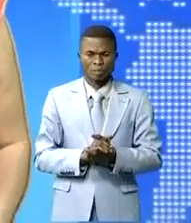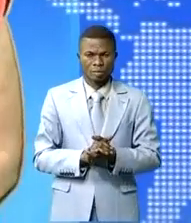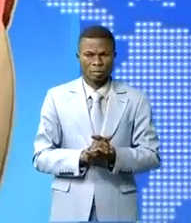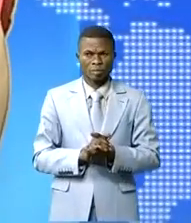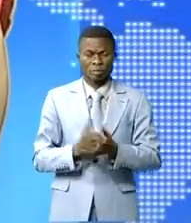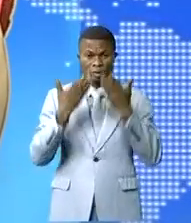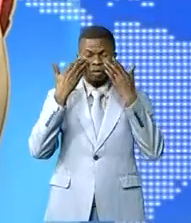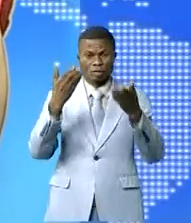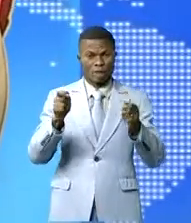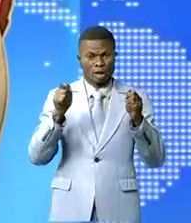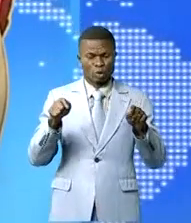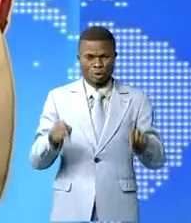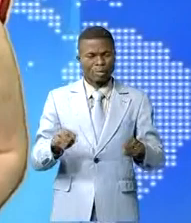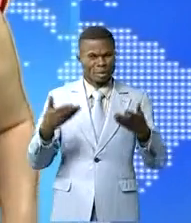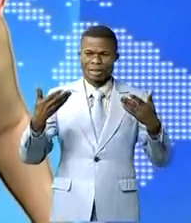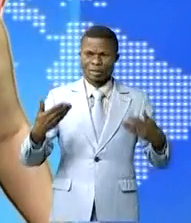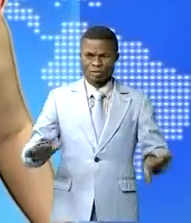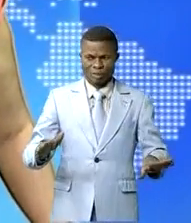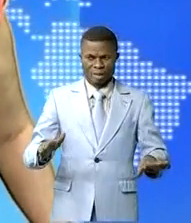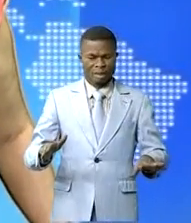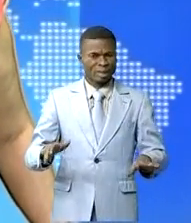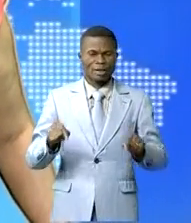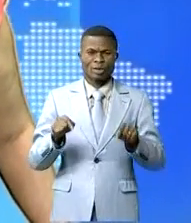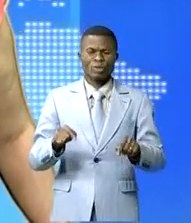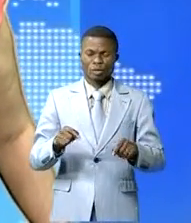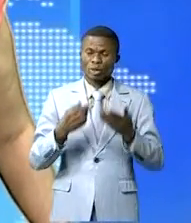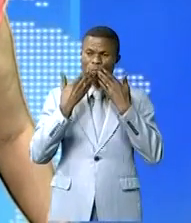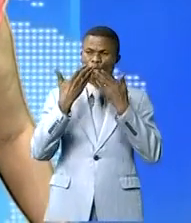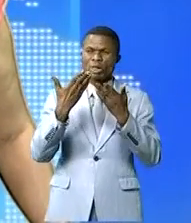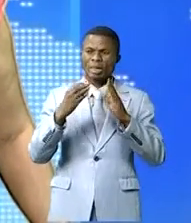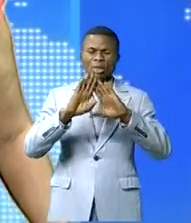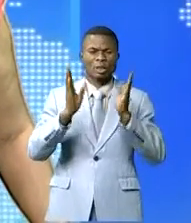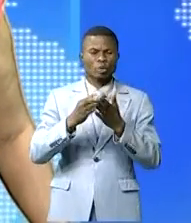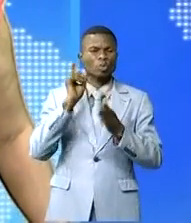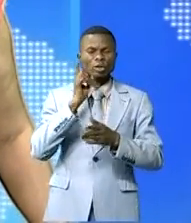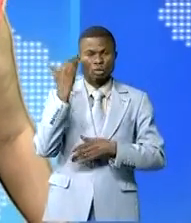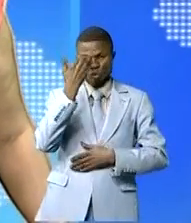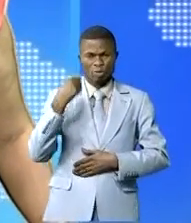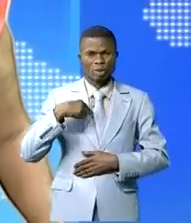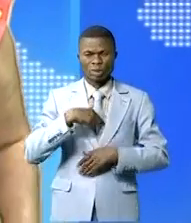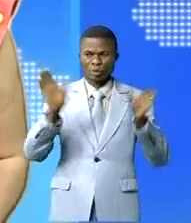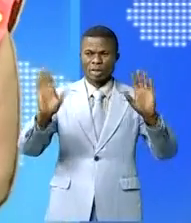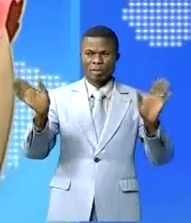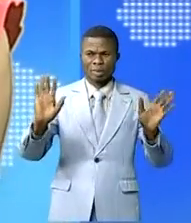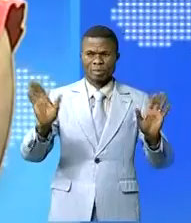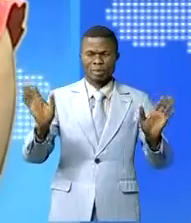C'est par cette nouvelle que nous mettons point à ce journal. Madame, messieurs, merci à vous d'avoir suivi. Au revoir.